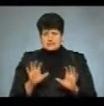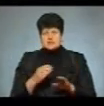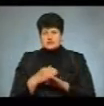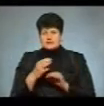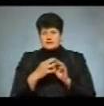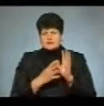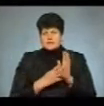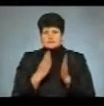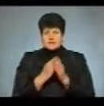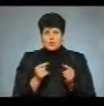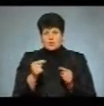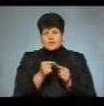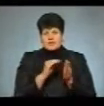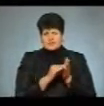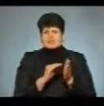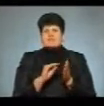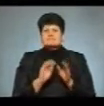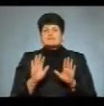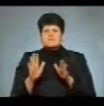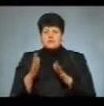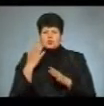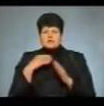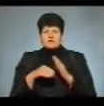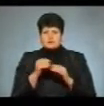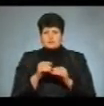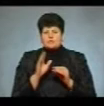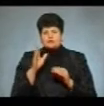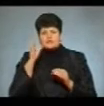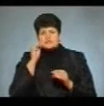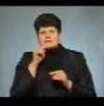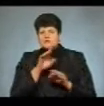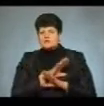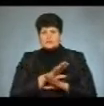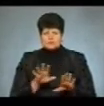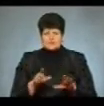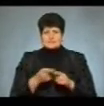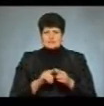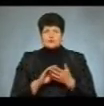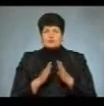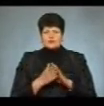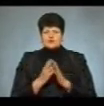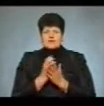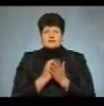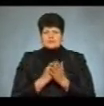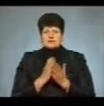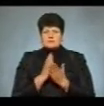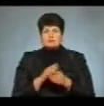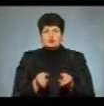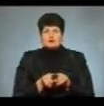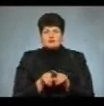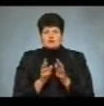є конкретний, скажімо так, випадок, коли вибори можуть вважатися такими, що не відбулися. Це за умов, що кандидати наберуть однакову кількість